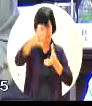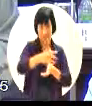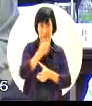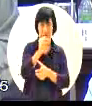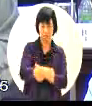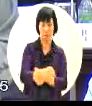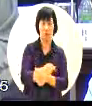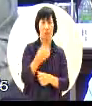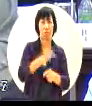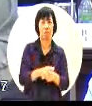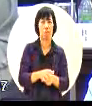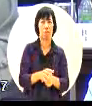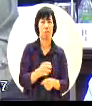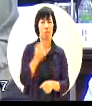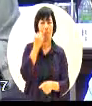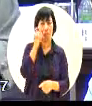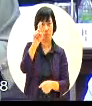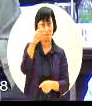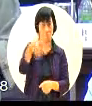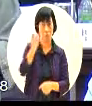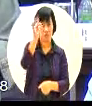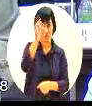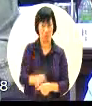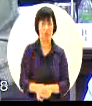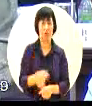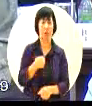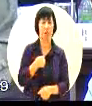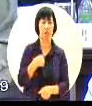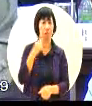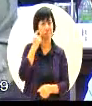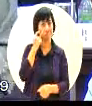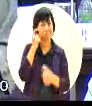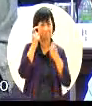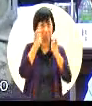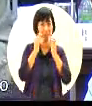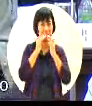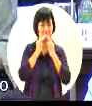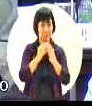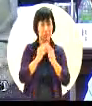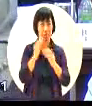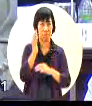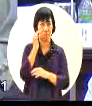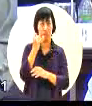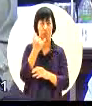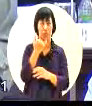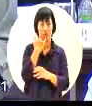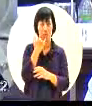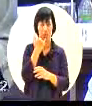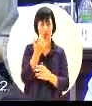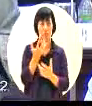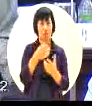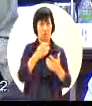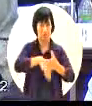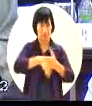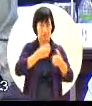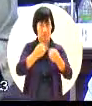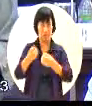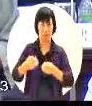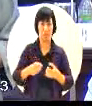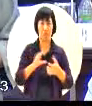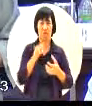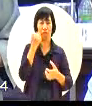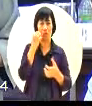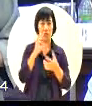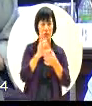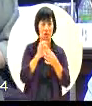补助经费10亿外，啊，我感觉咱市政府这个部分，我会透过内部讨论，甲相对高雄